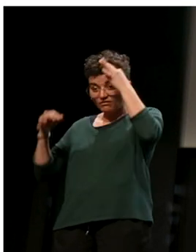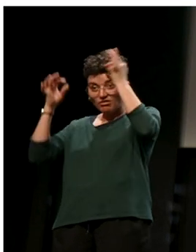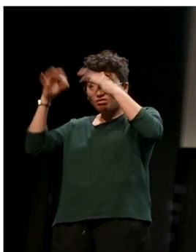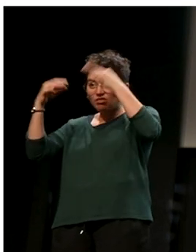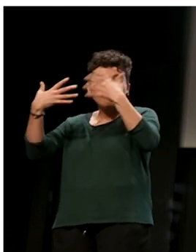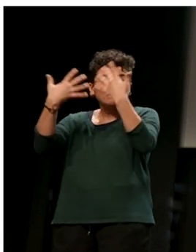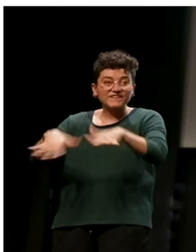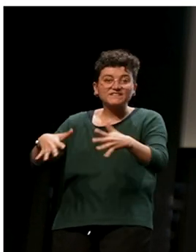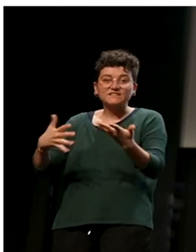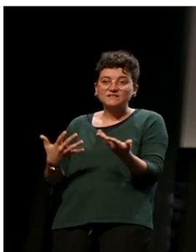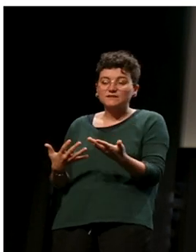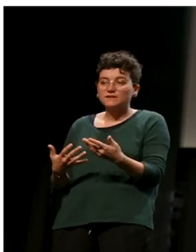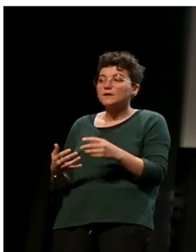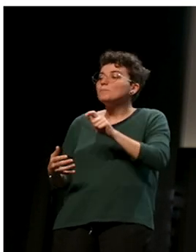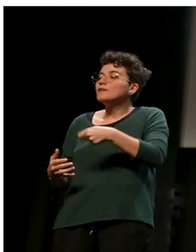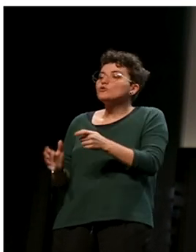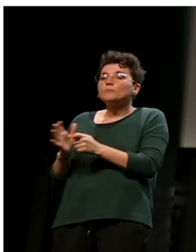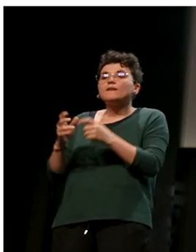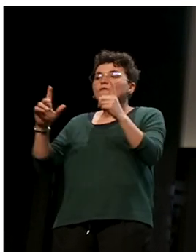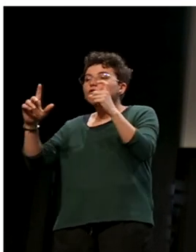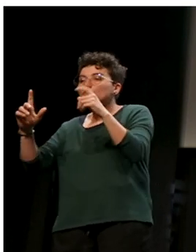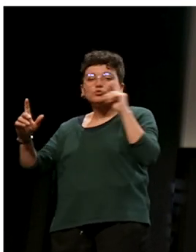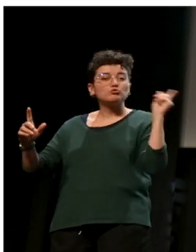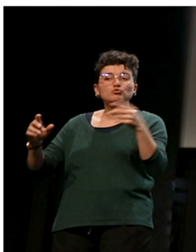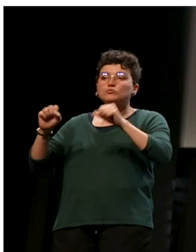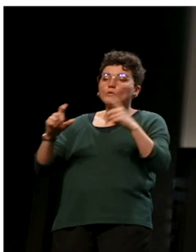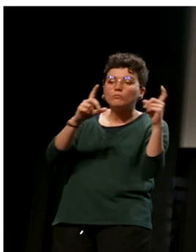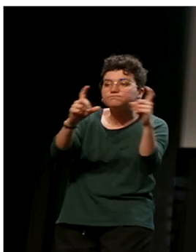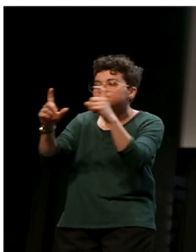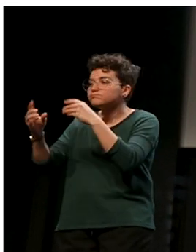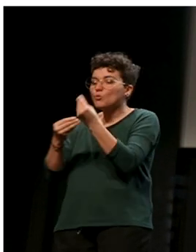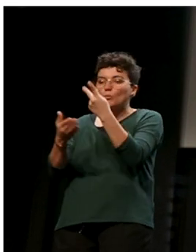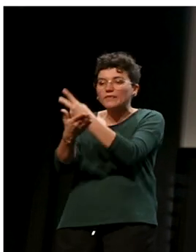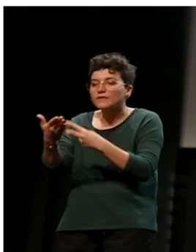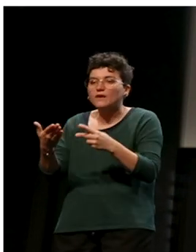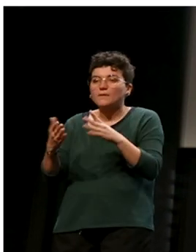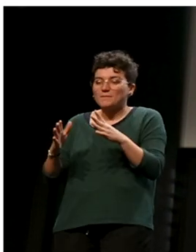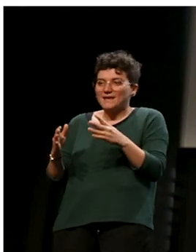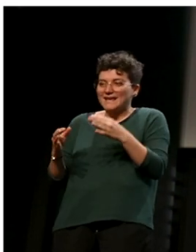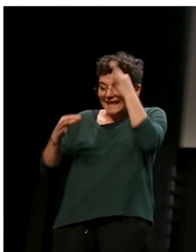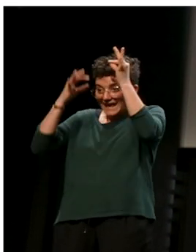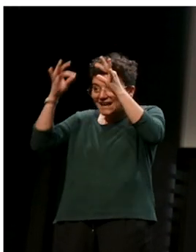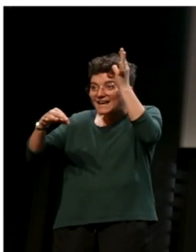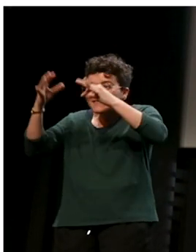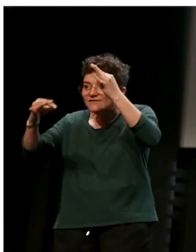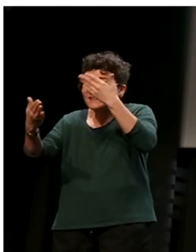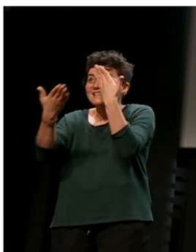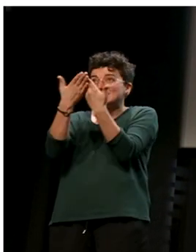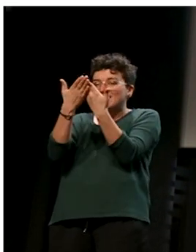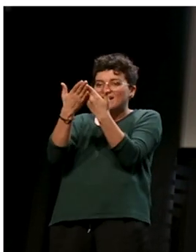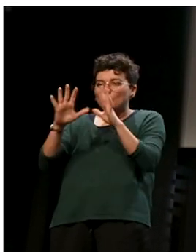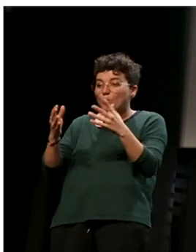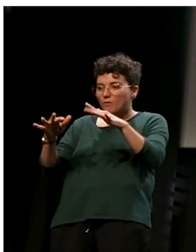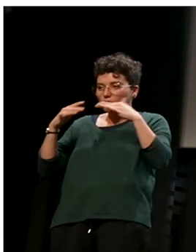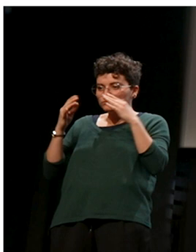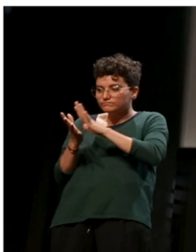photos, tout le monde peut faire des dessins. Mais la créativité, elle se nourrit. Elle se nourrit comment ? En pratiquant. Comme